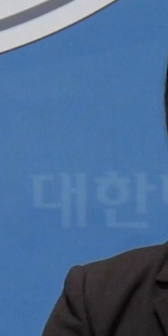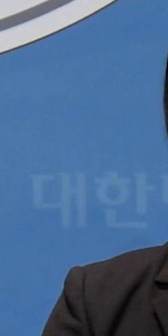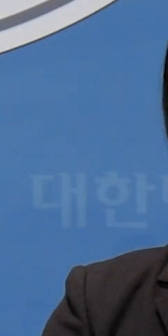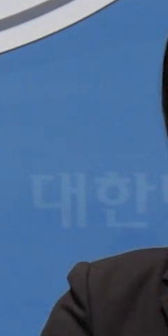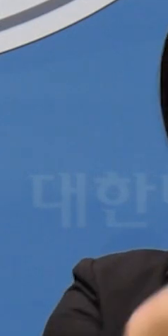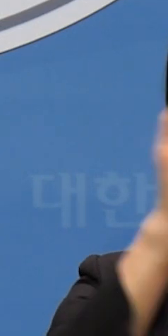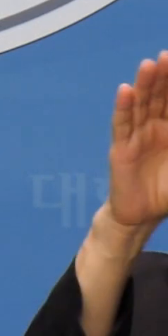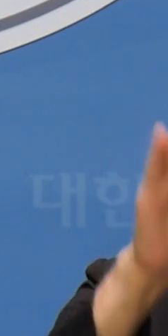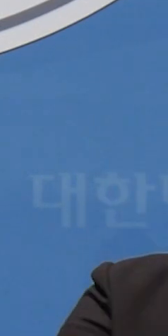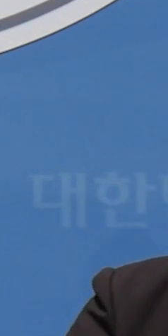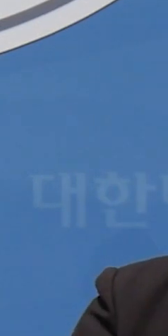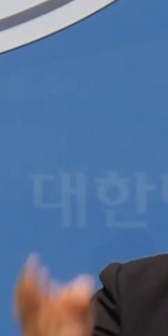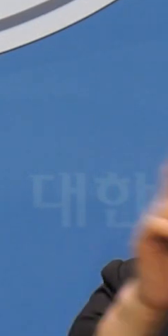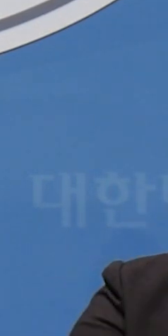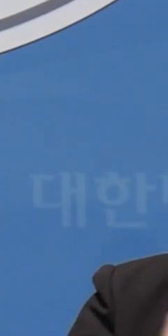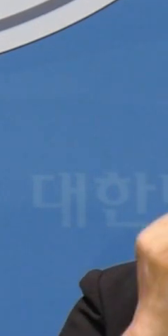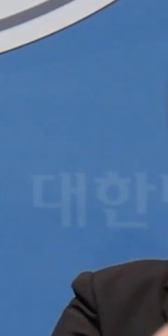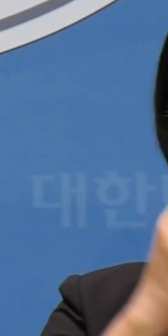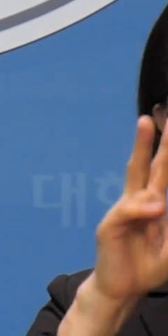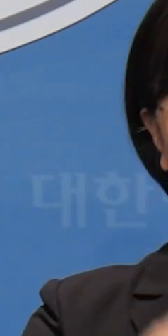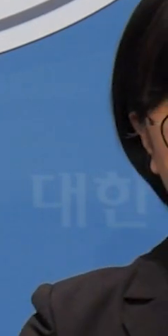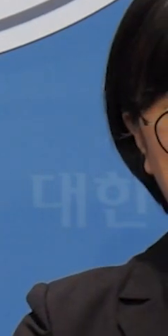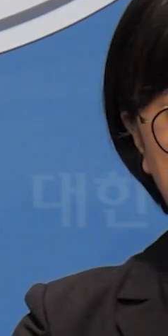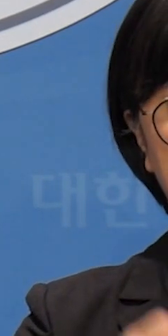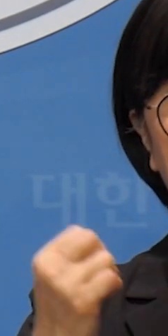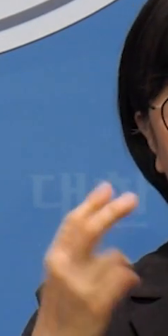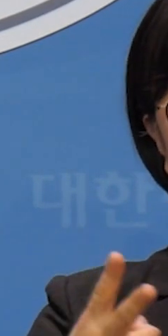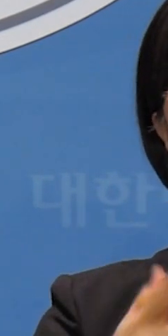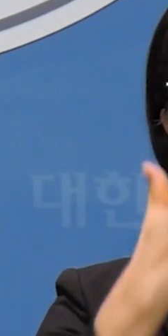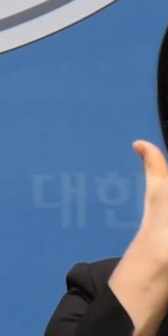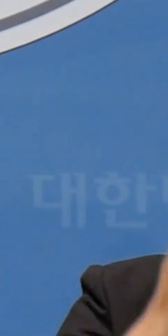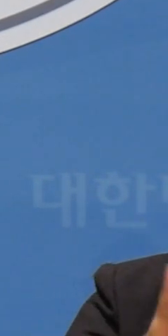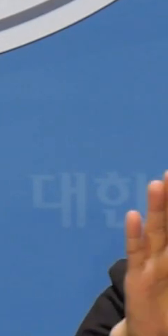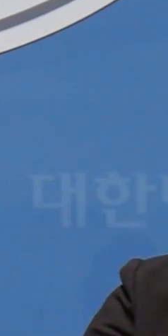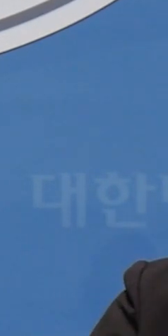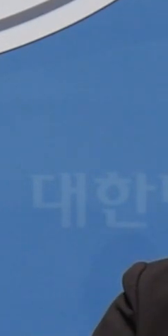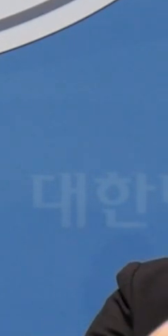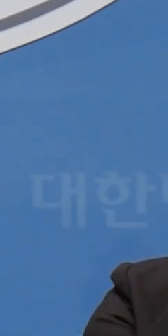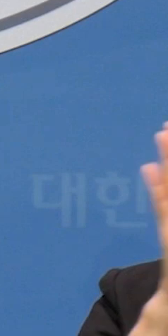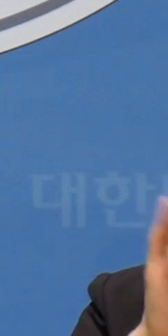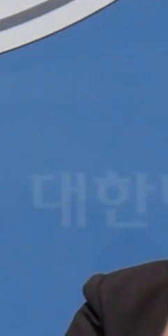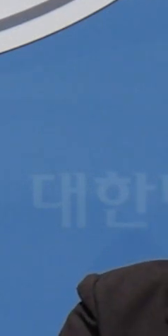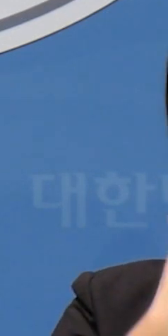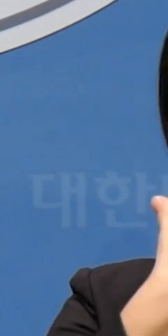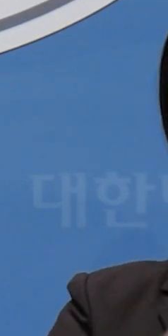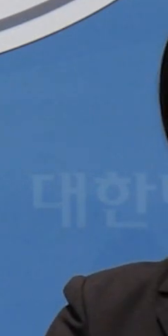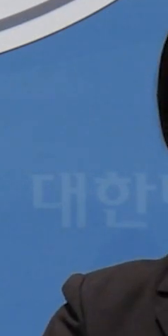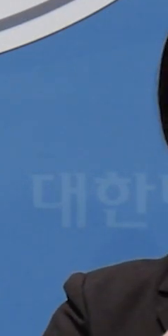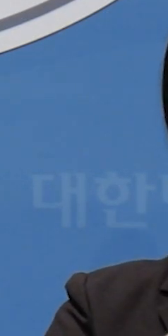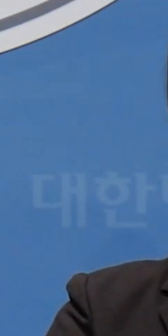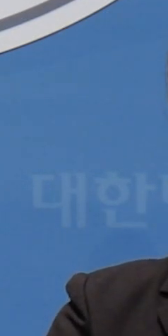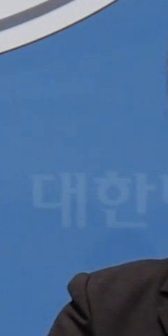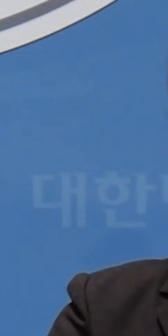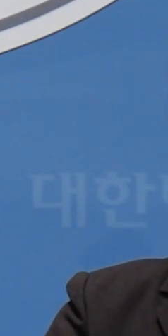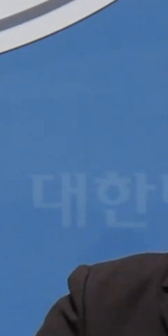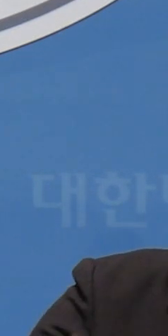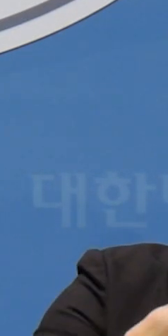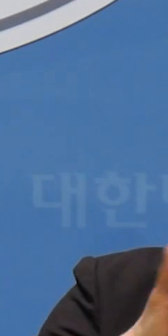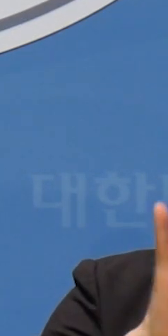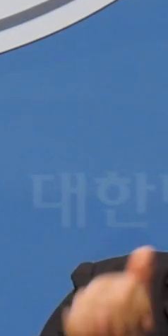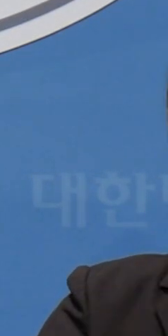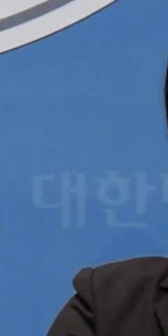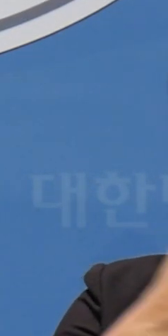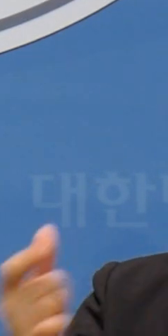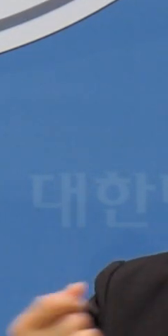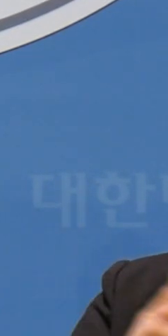청년 세대의 취업과 결혼 문제, 부모 세대의 노후와 복지에 있어 우리 국민